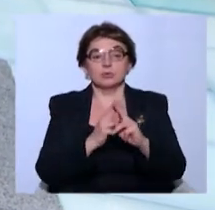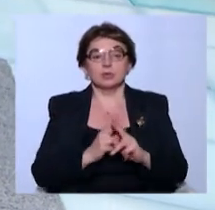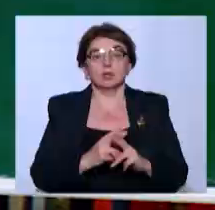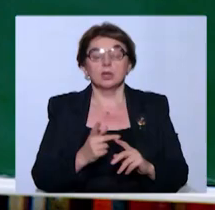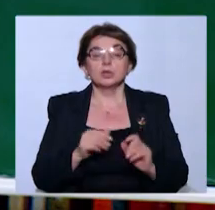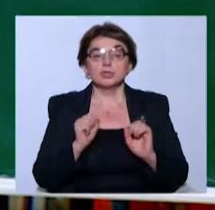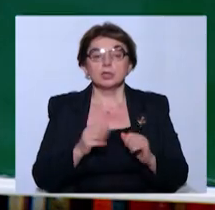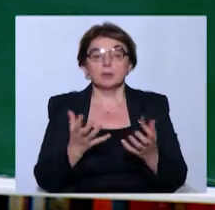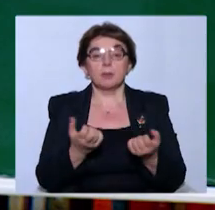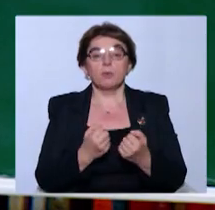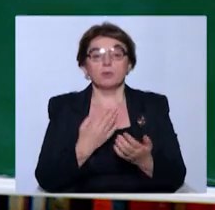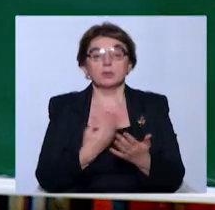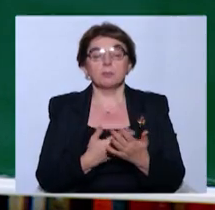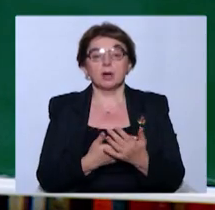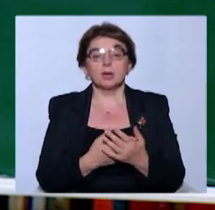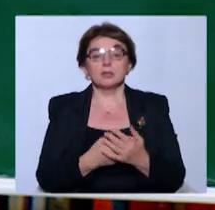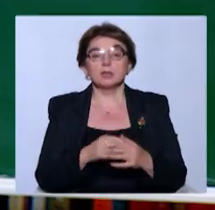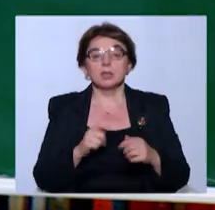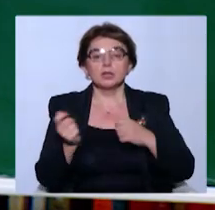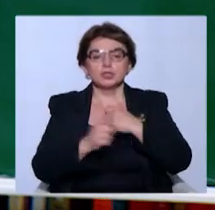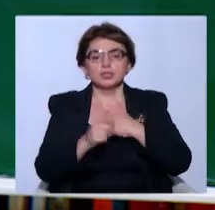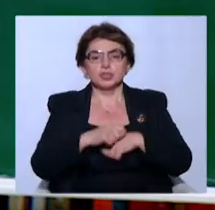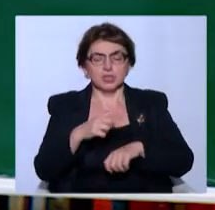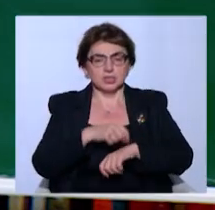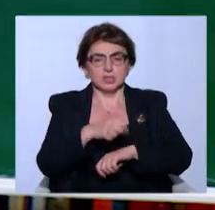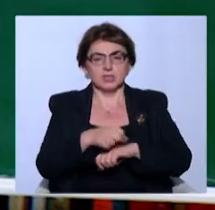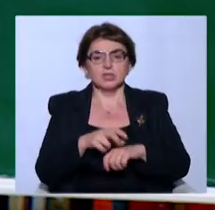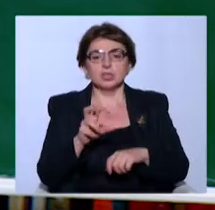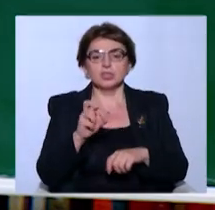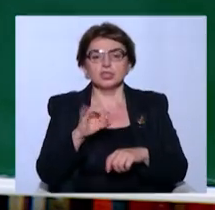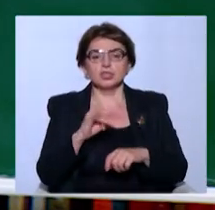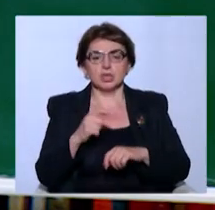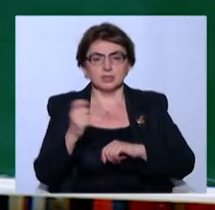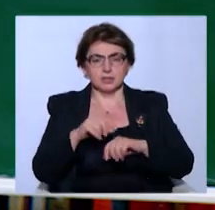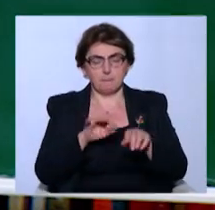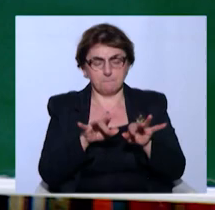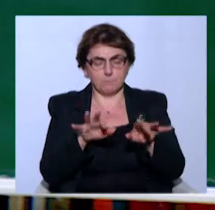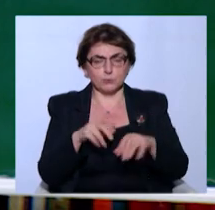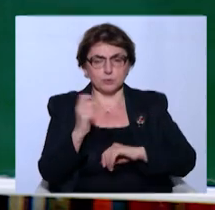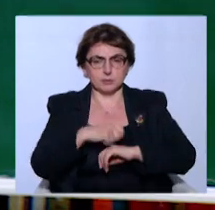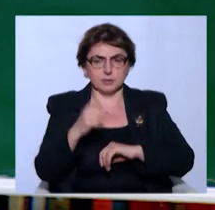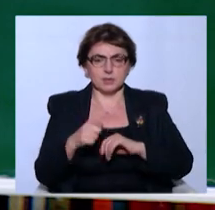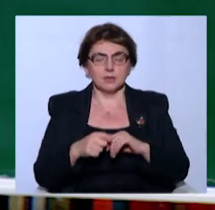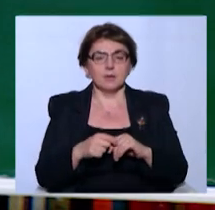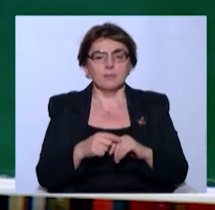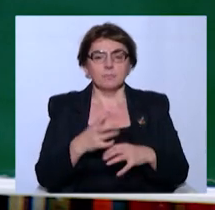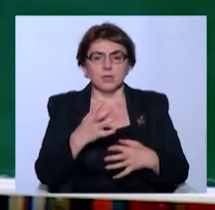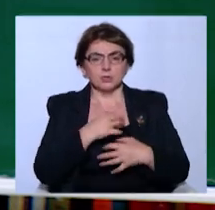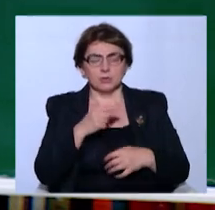და მას ფრინველები არ ეტანებიან, მაგრამ არსებობს ფრინველი კვირიონი, რომელიც არაჩვეულებრივად